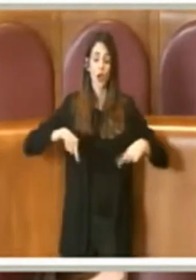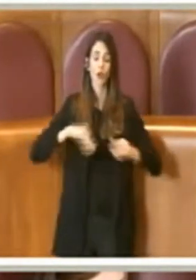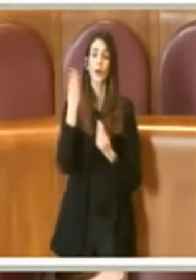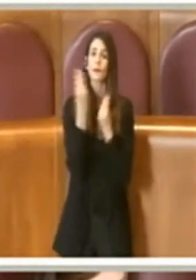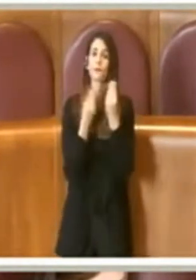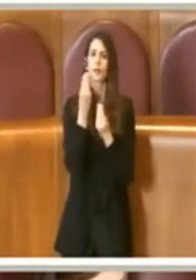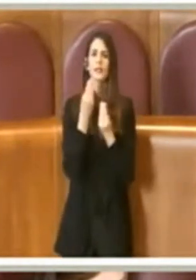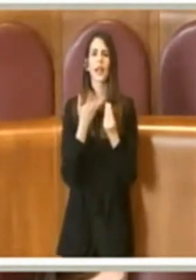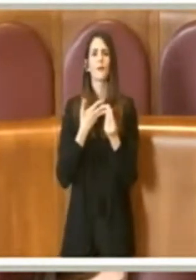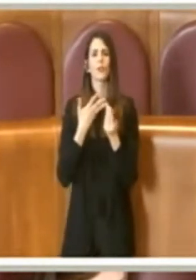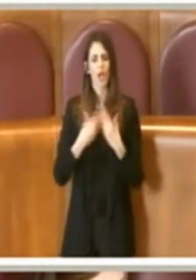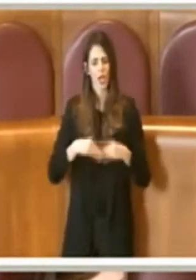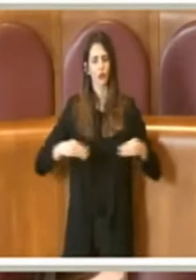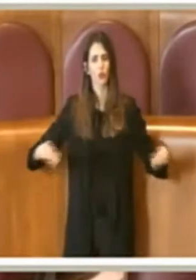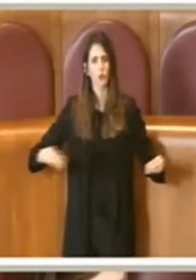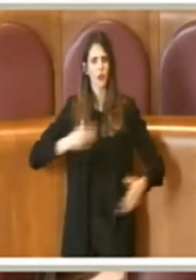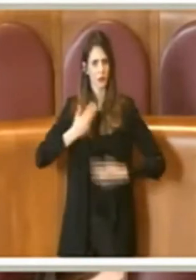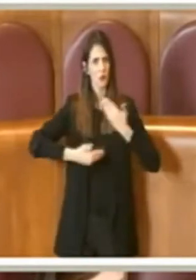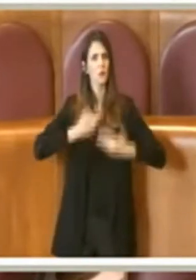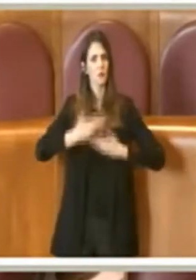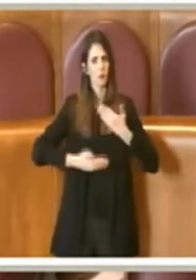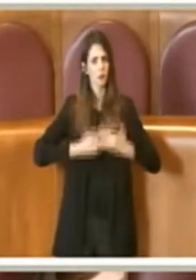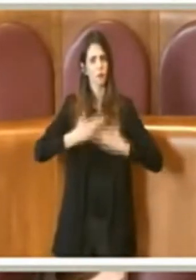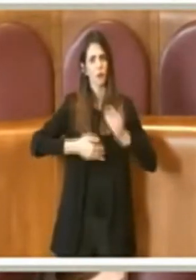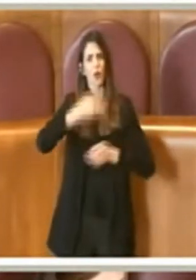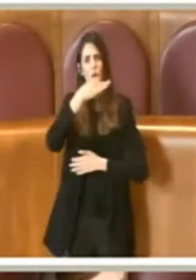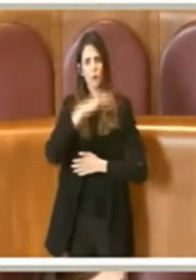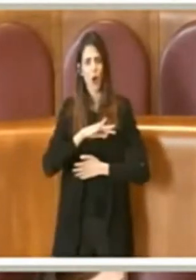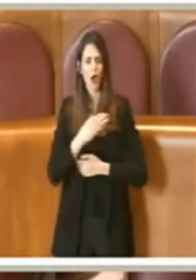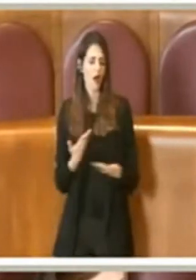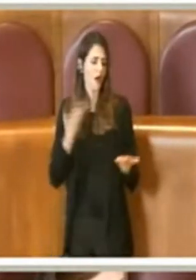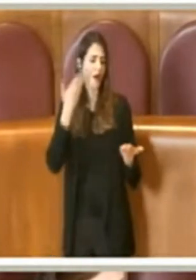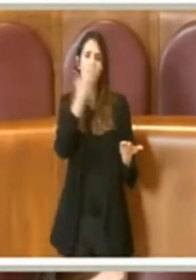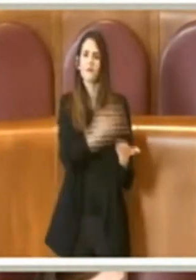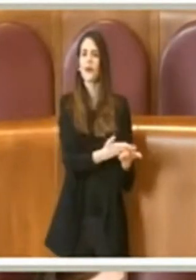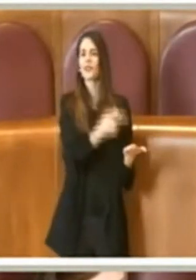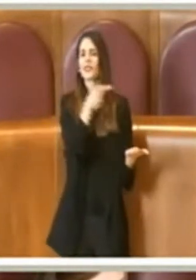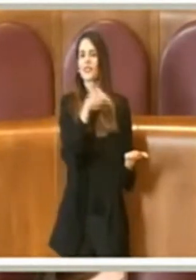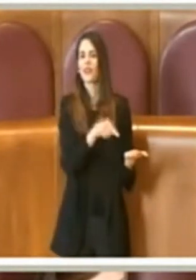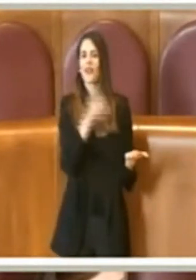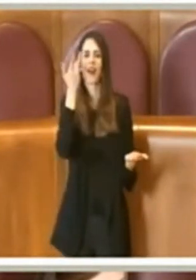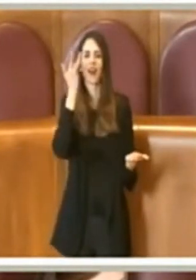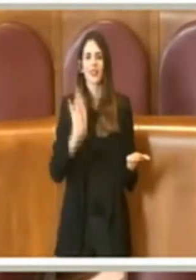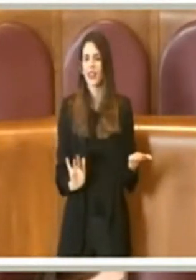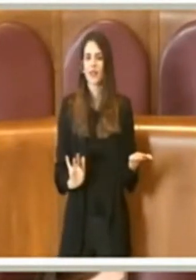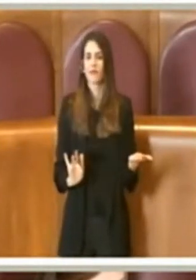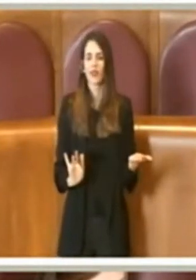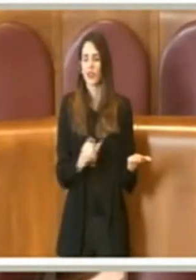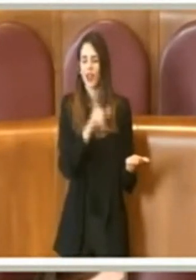per procedere senza una mozione che nulla aggiunge a